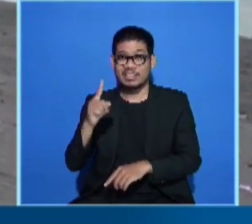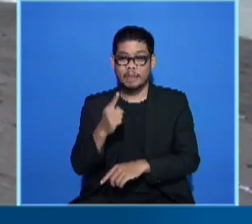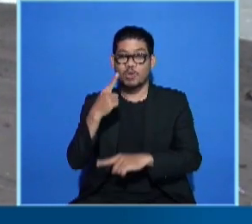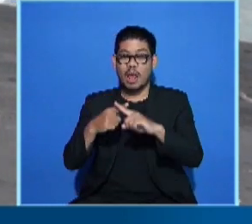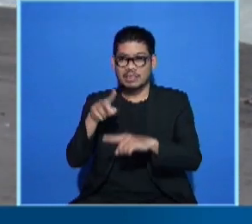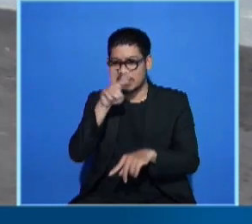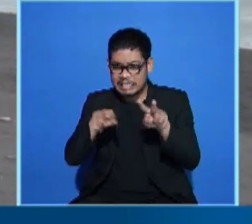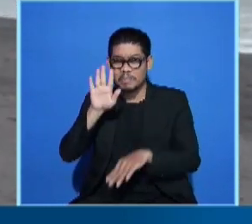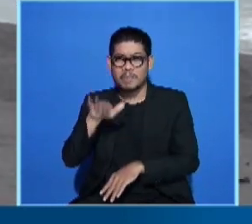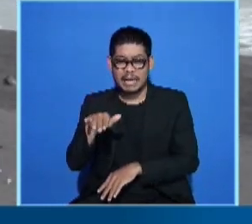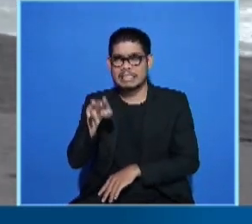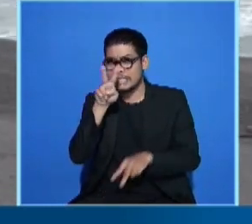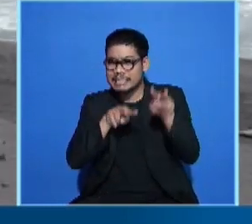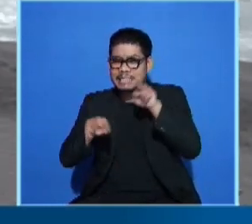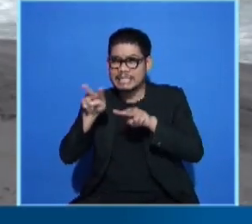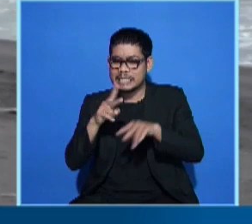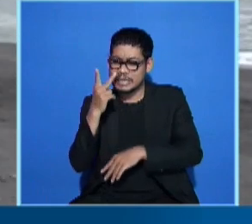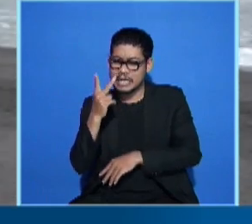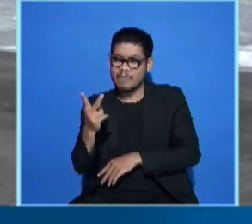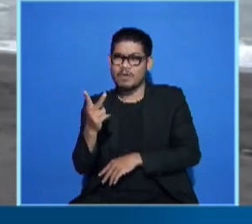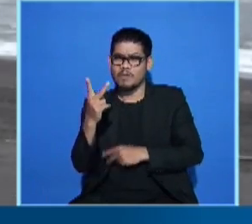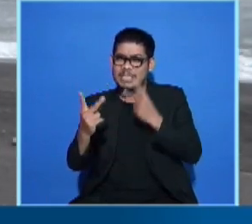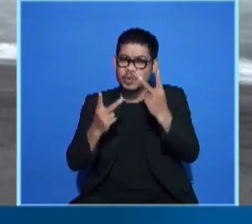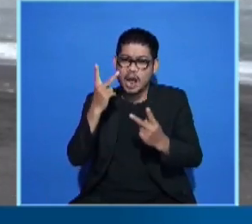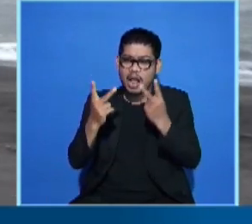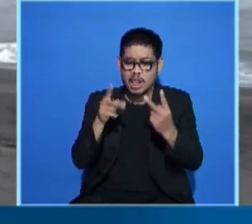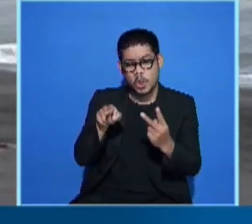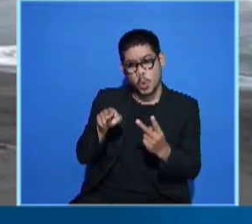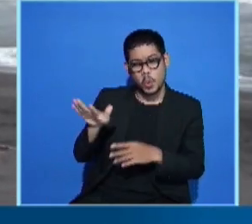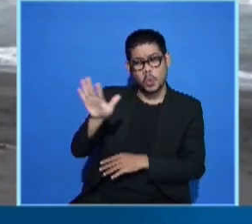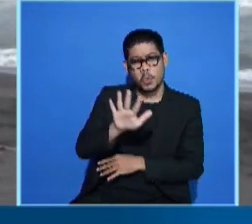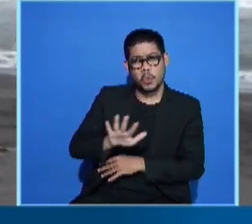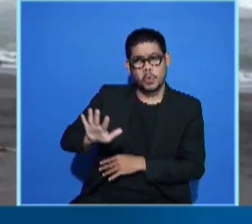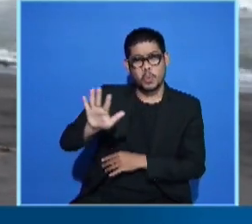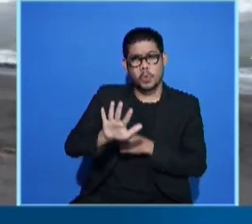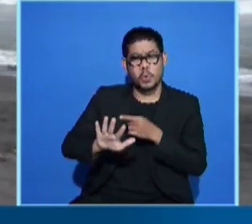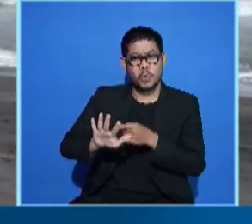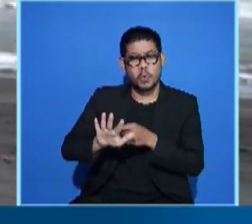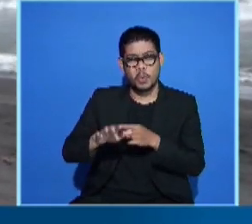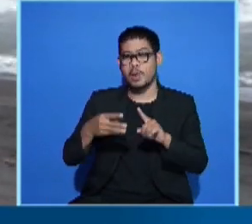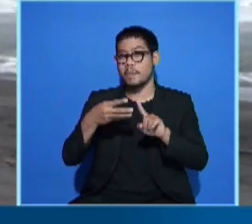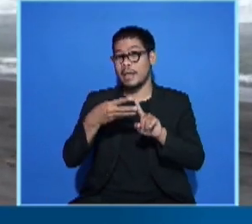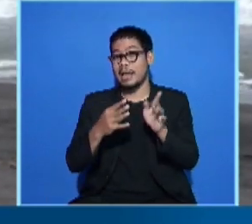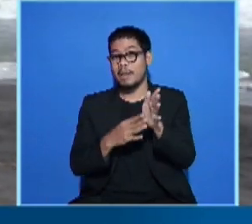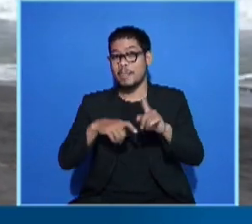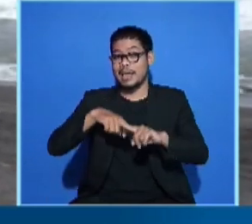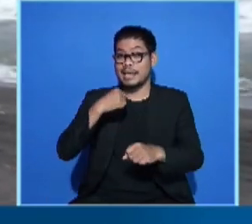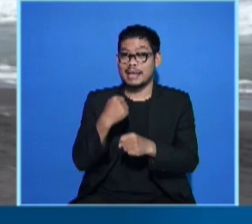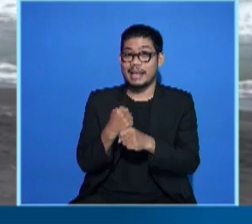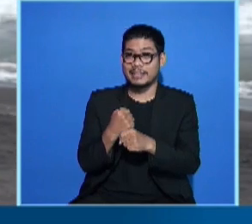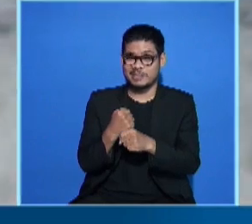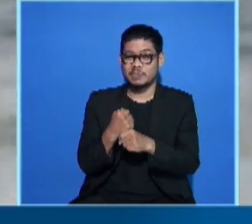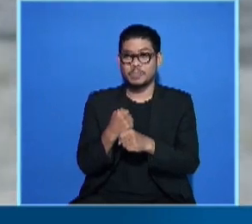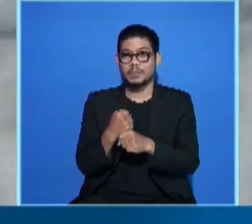dan pengamatan secara visual untuk itu badan meteorologi klimatologi dan geofisika BMKG